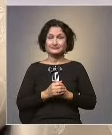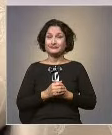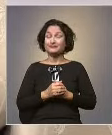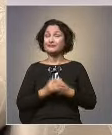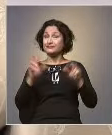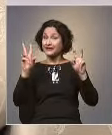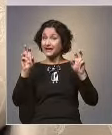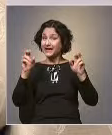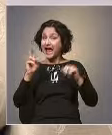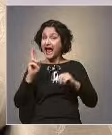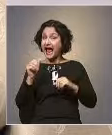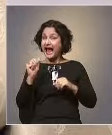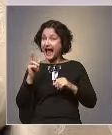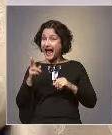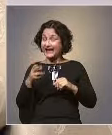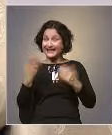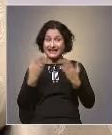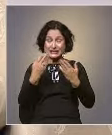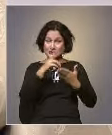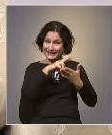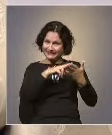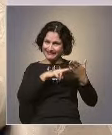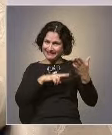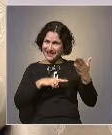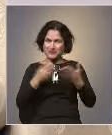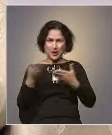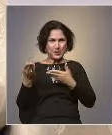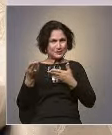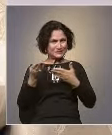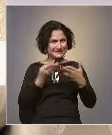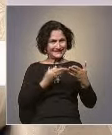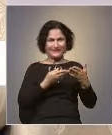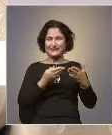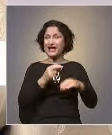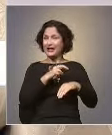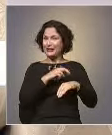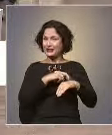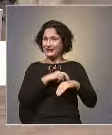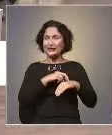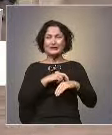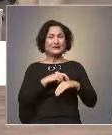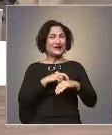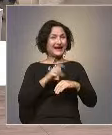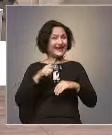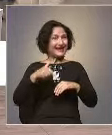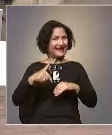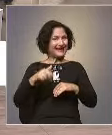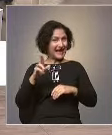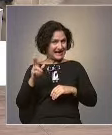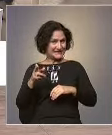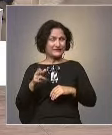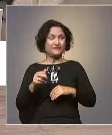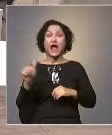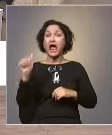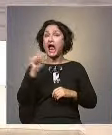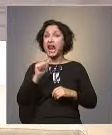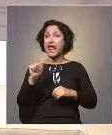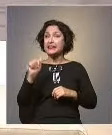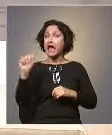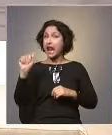В рубриката «Как да четем» гостува доцент доктор Гергина Кръстева. Здравейте! Здравейте! Днес избрахте Елена Алексиева. Елена Алексиева,